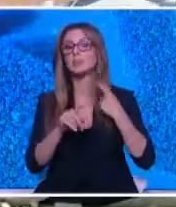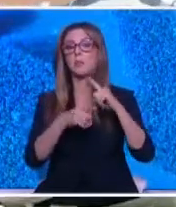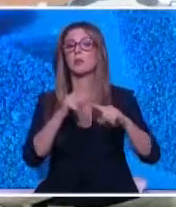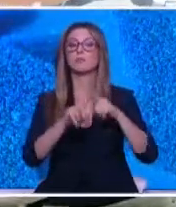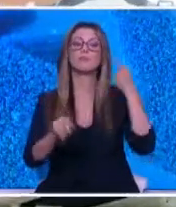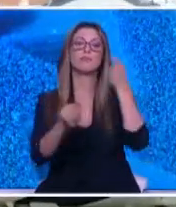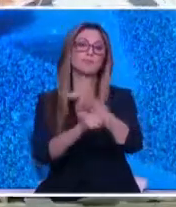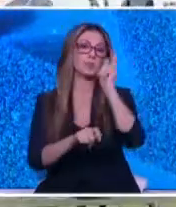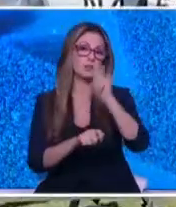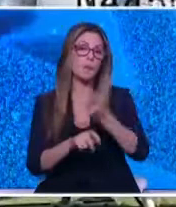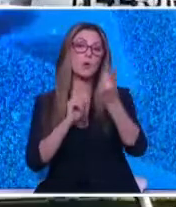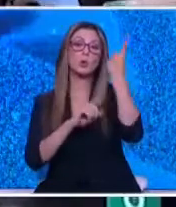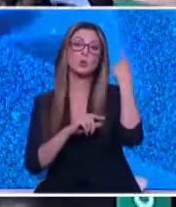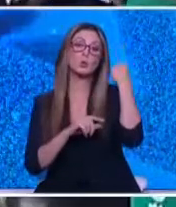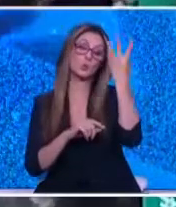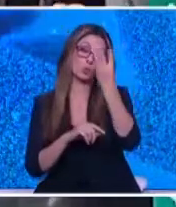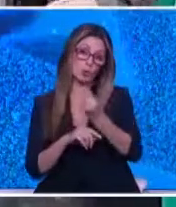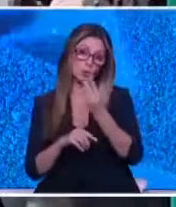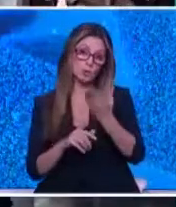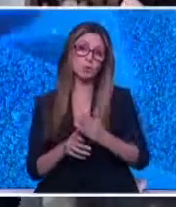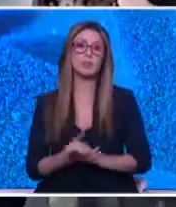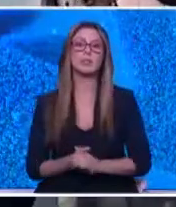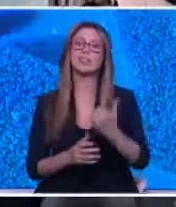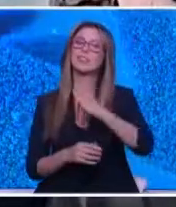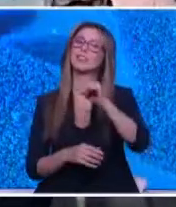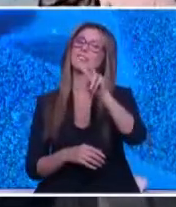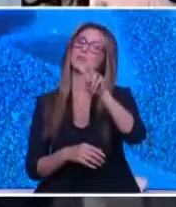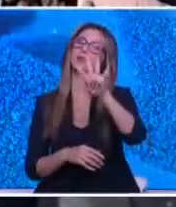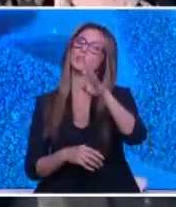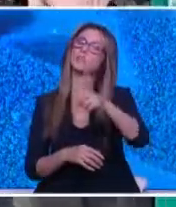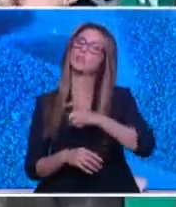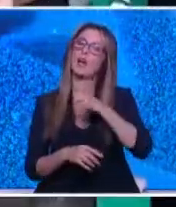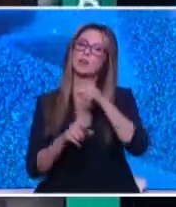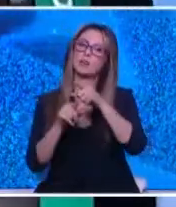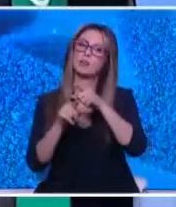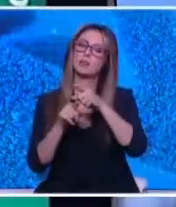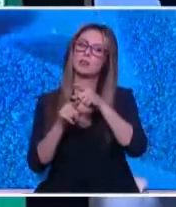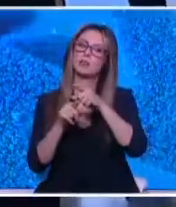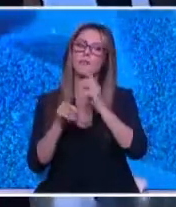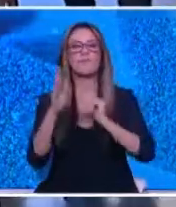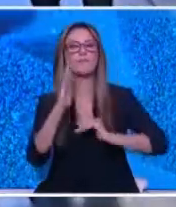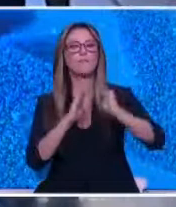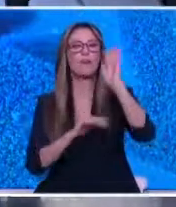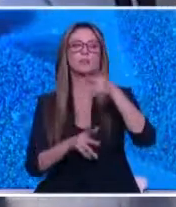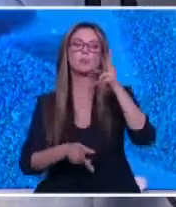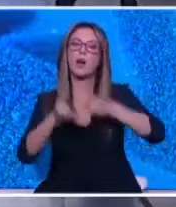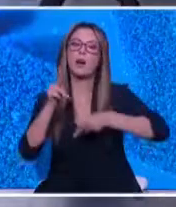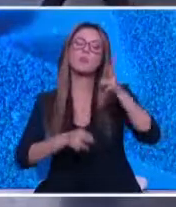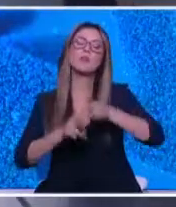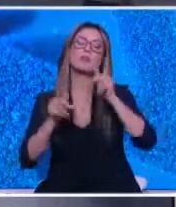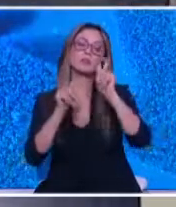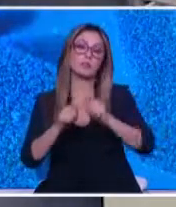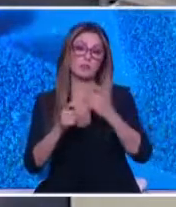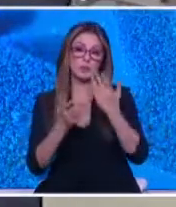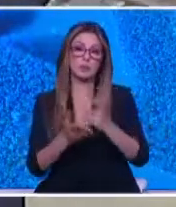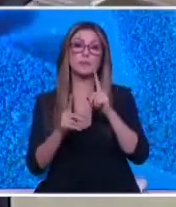Dün gerçekleşti saldırı. Yaklaşık 24 saat oldu. Hatta 24 saatten biraz fazla bir süre